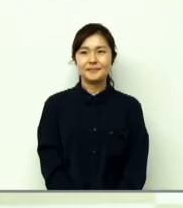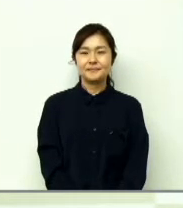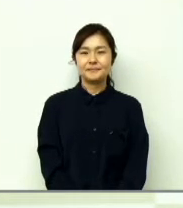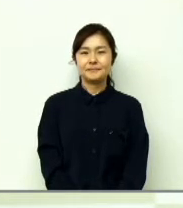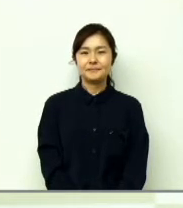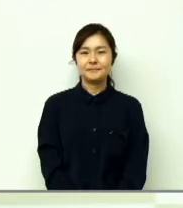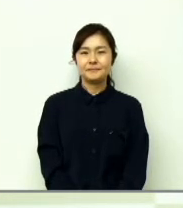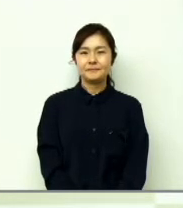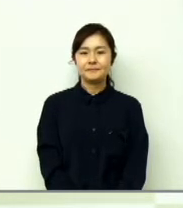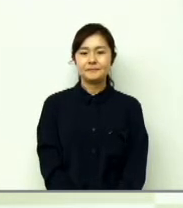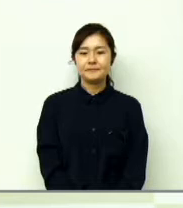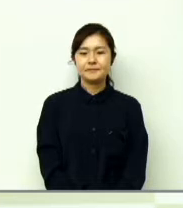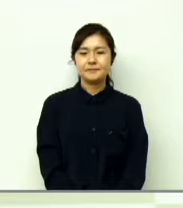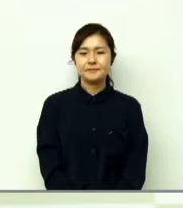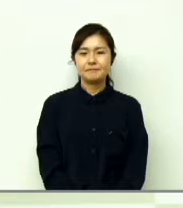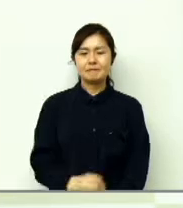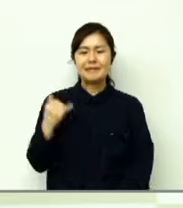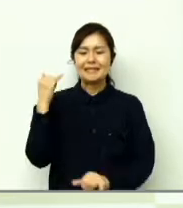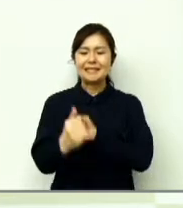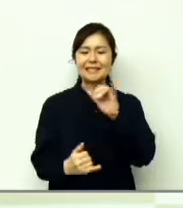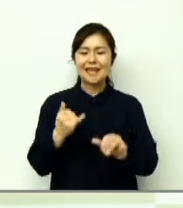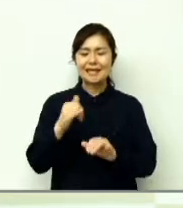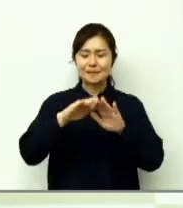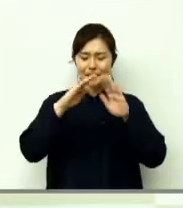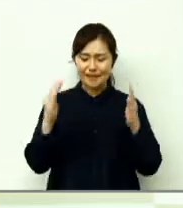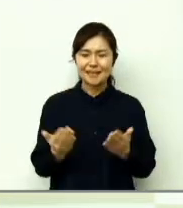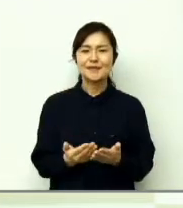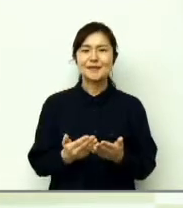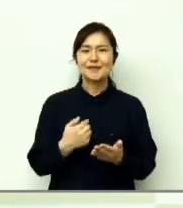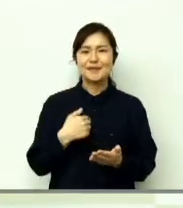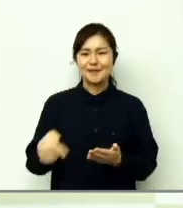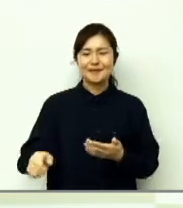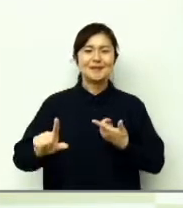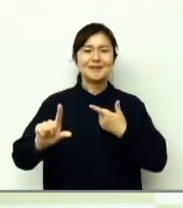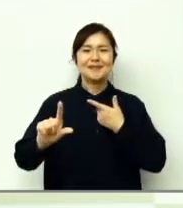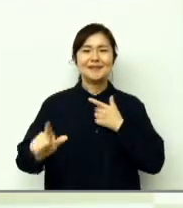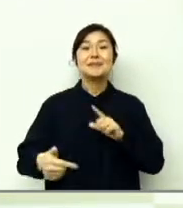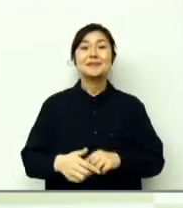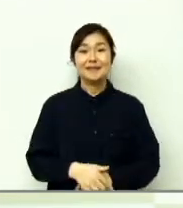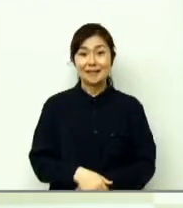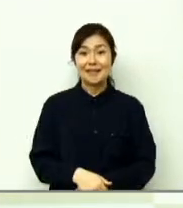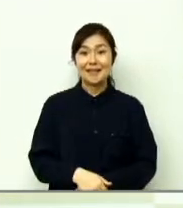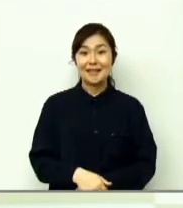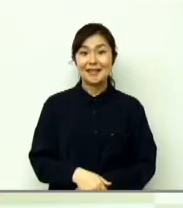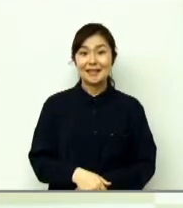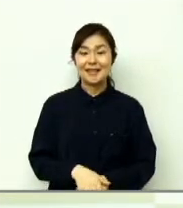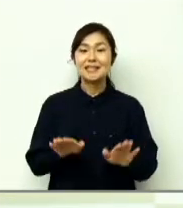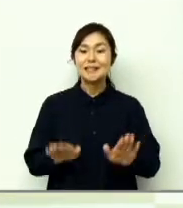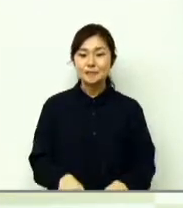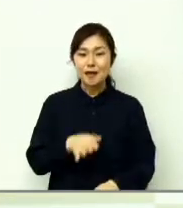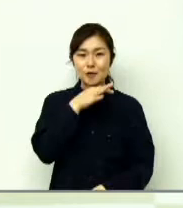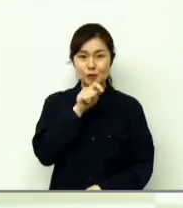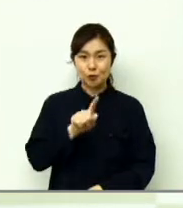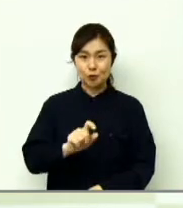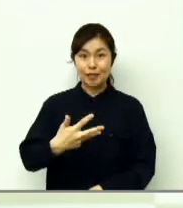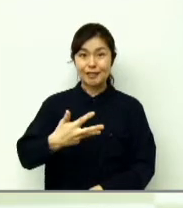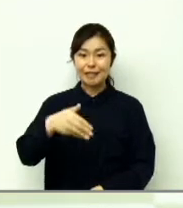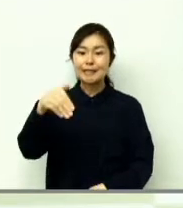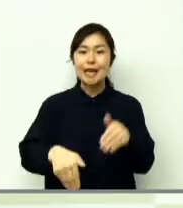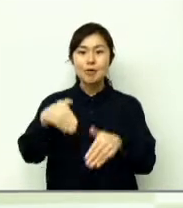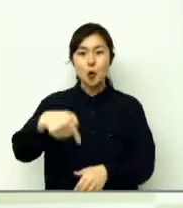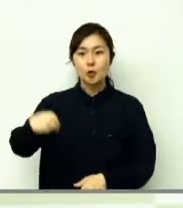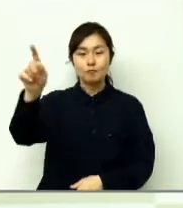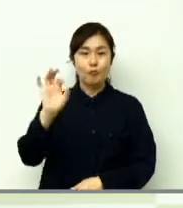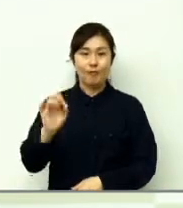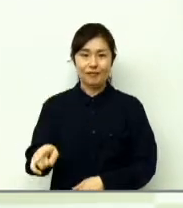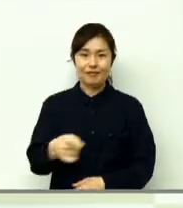私たちのとの時代がまず大きくはですね、もうすでに18歳で選挙権を持